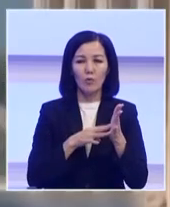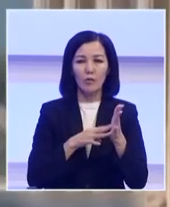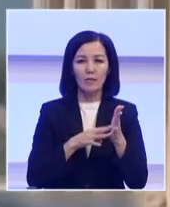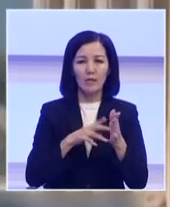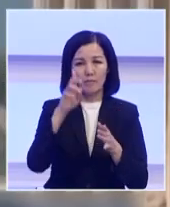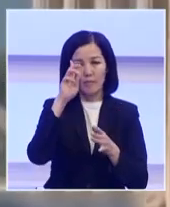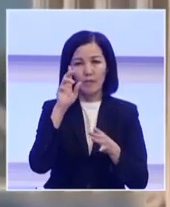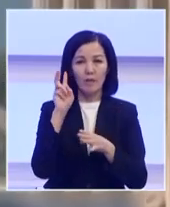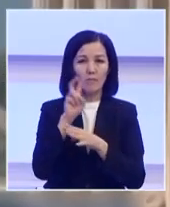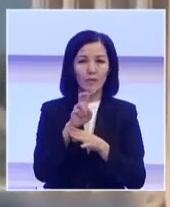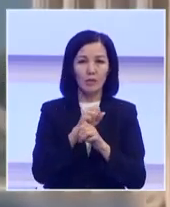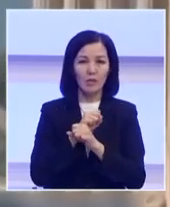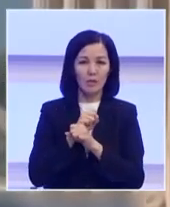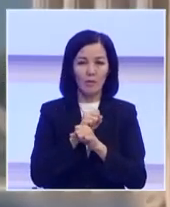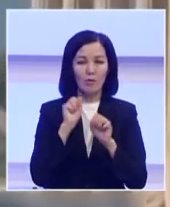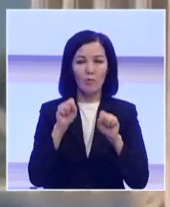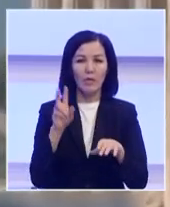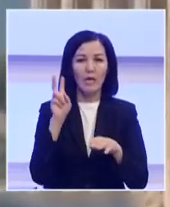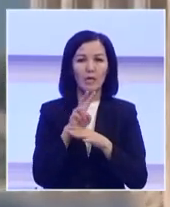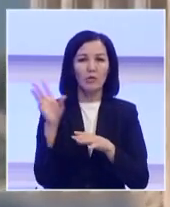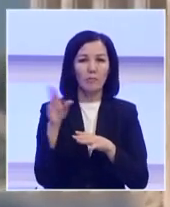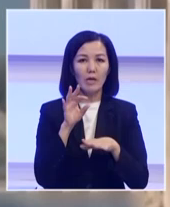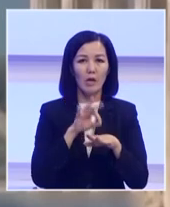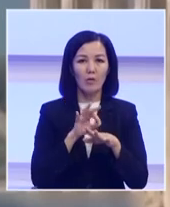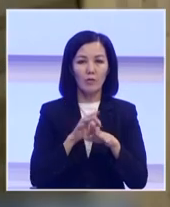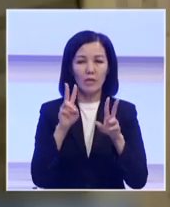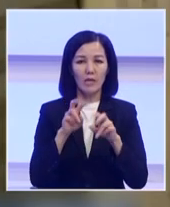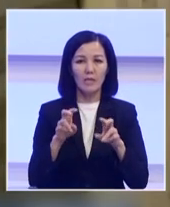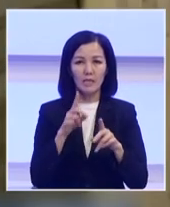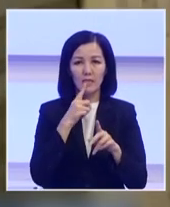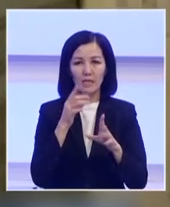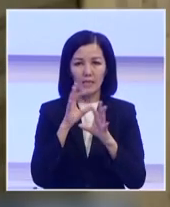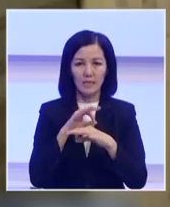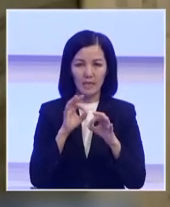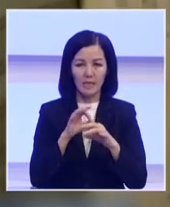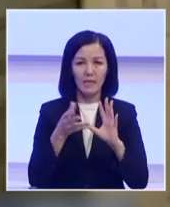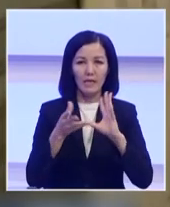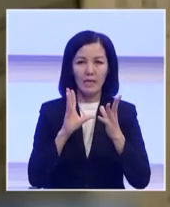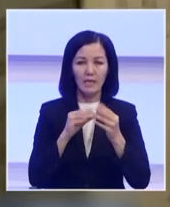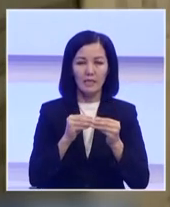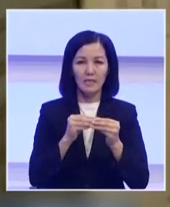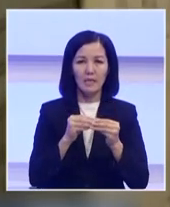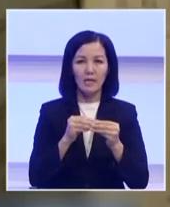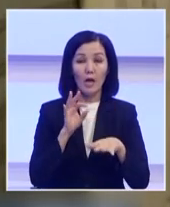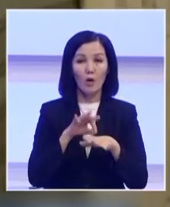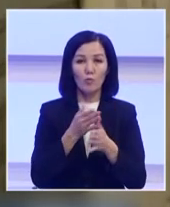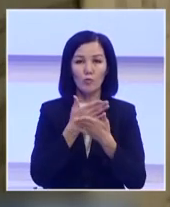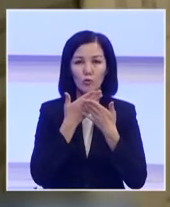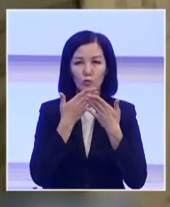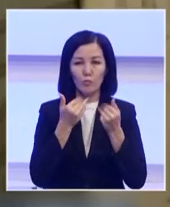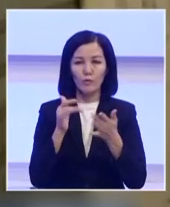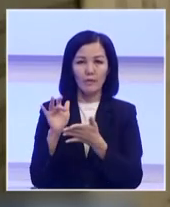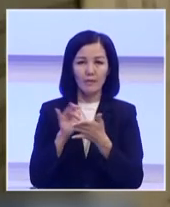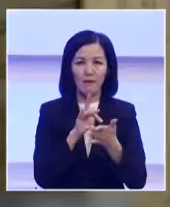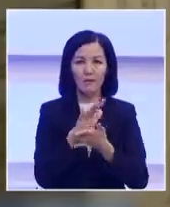кіріп демала алады. Мұнда келушілердің барлығы коронавирусты анықтайтын тесттен өтіп, тексеріс нәтижелері теріс болған жағдайда ғана